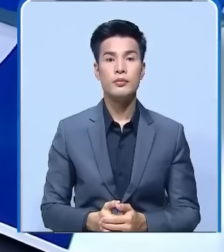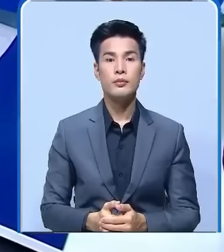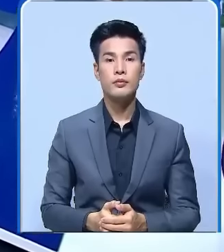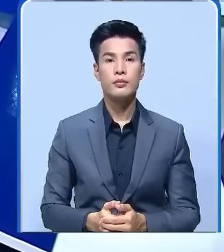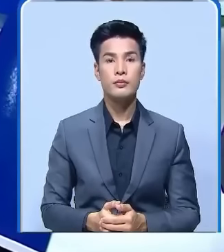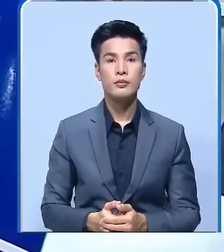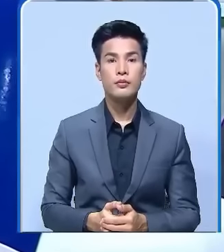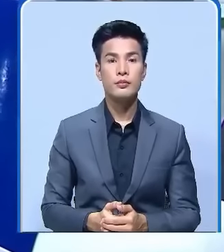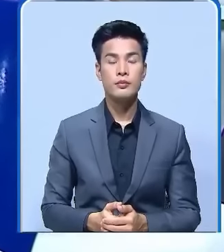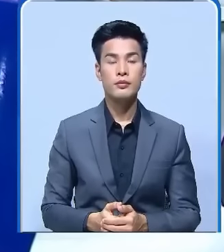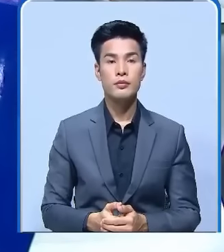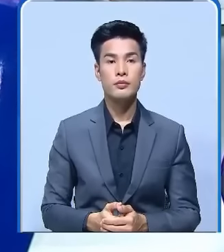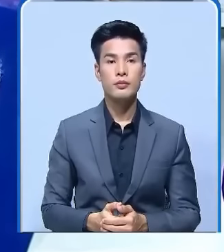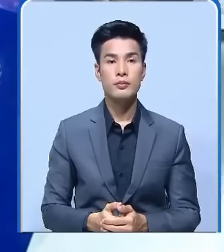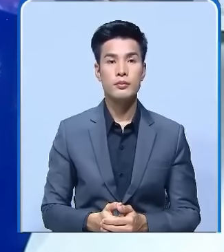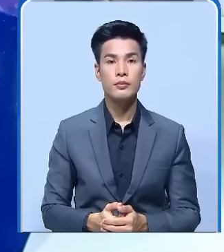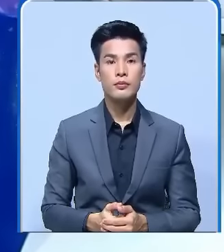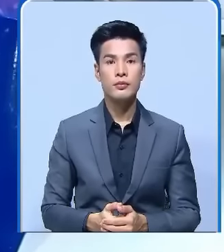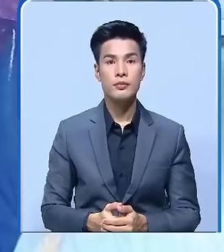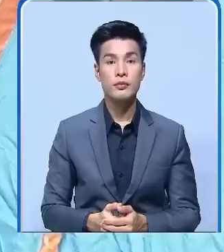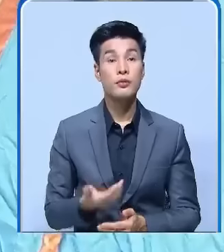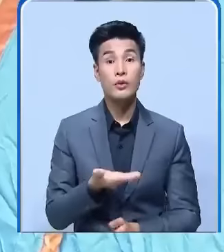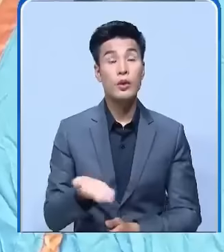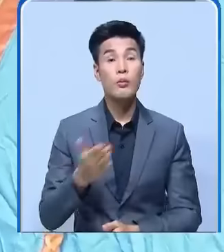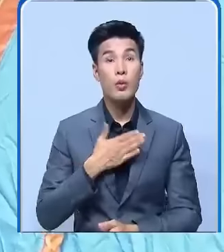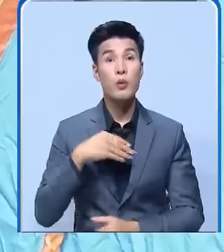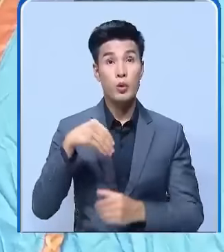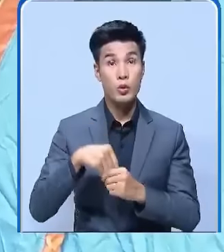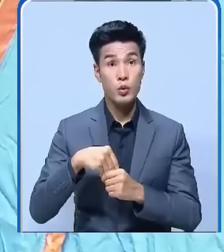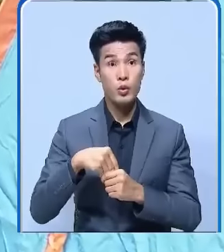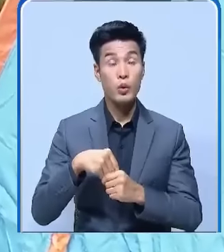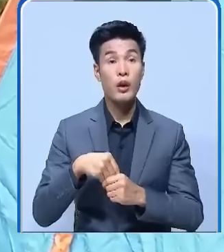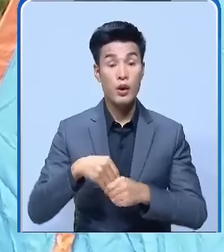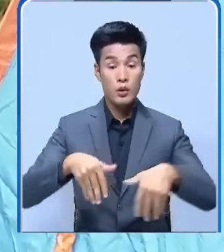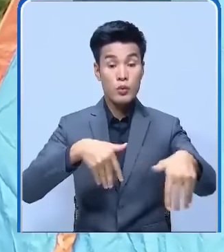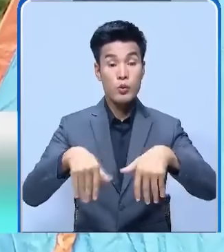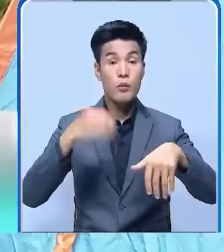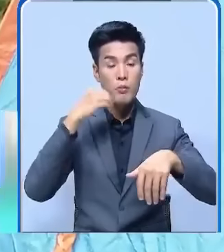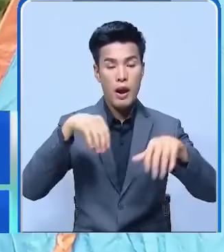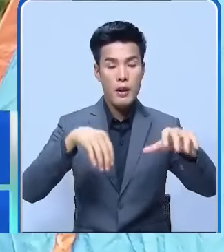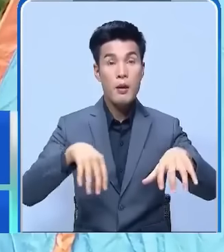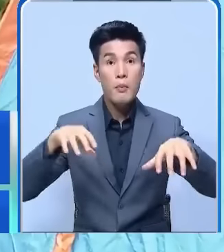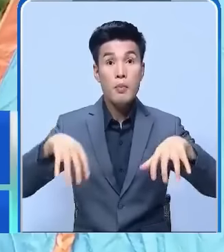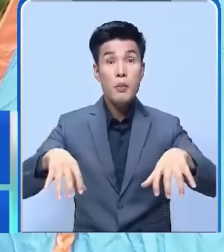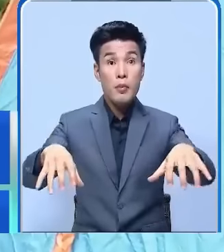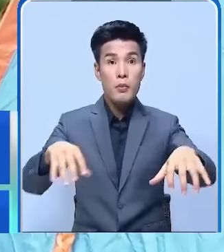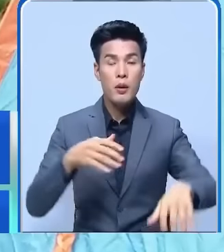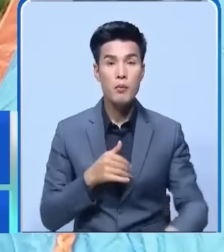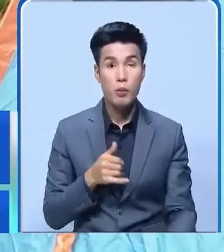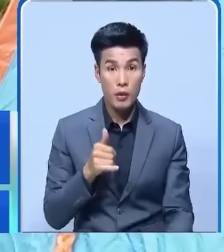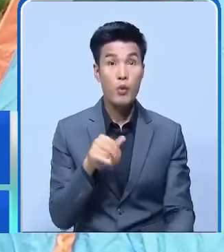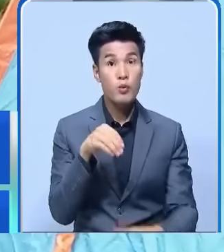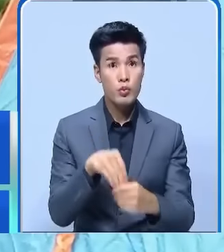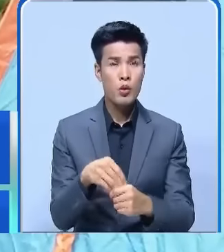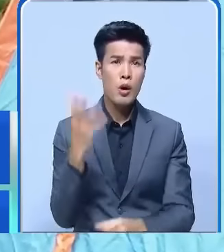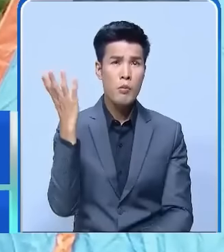ศาลครับ ท่านผู้ชมครับตอนนี้ผมยืนรายงานอยู่บริเวณทางข้ามหมู่บ้านบ้านห้วยหินลาดนะครับต้องบอกว่าเมื่อวานนี้